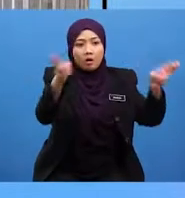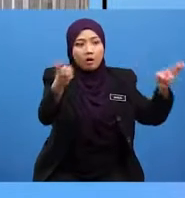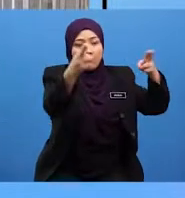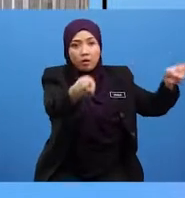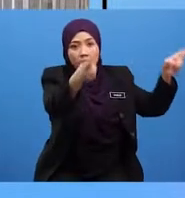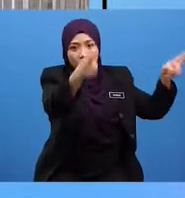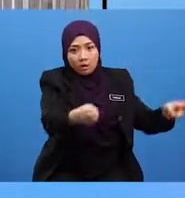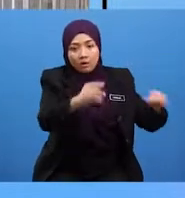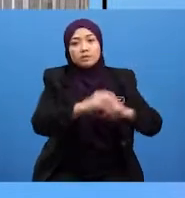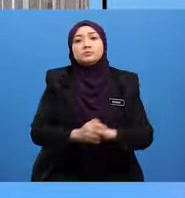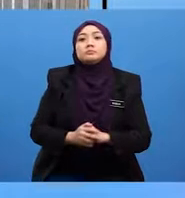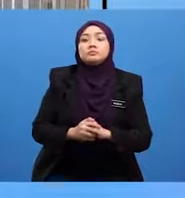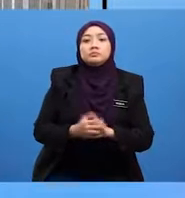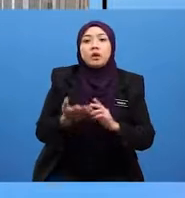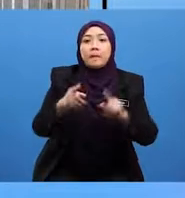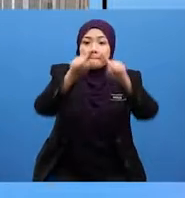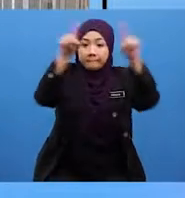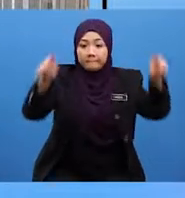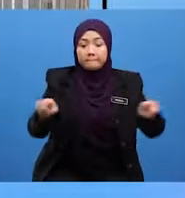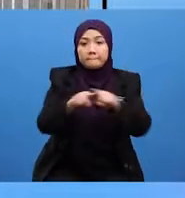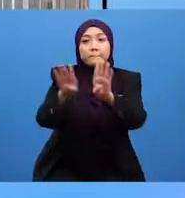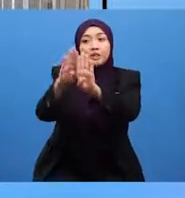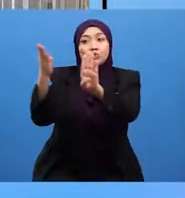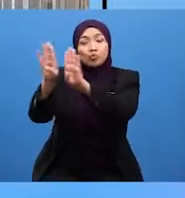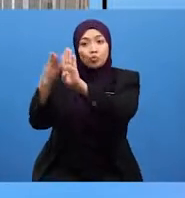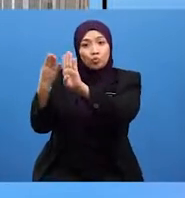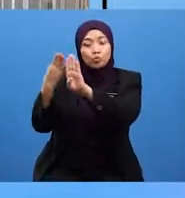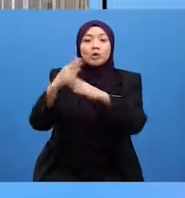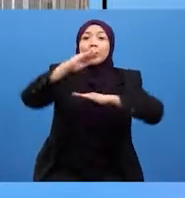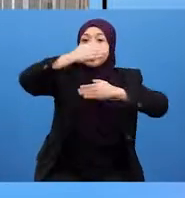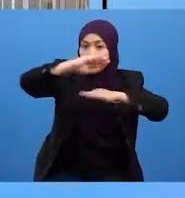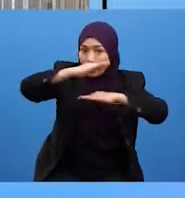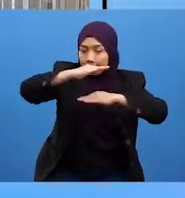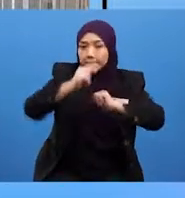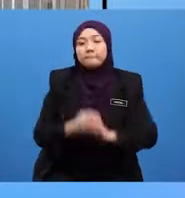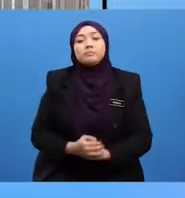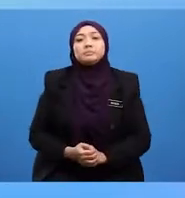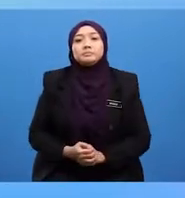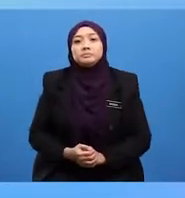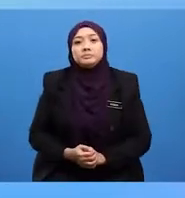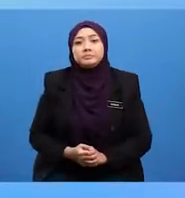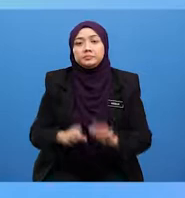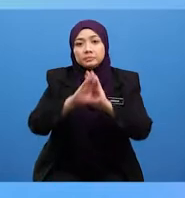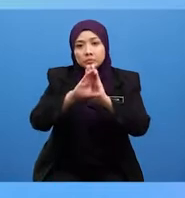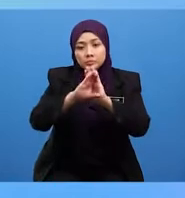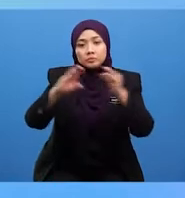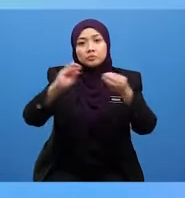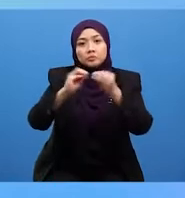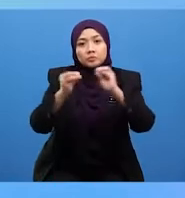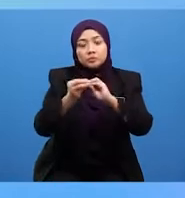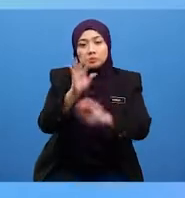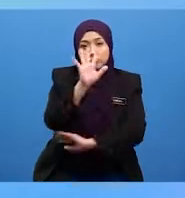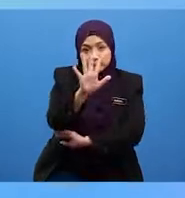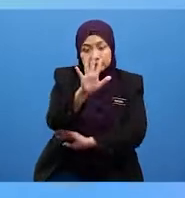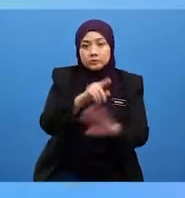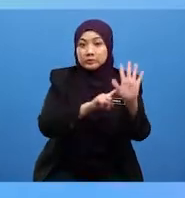untuk pintu dan tingkap dan sebagainya. Seterusnya murid-murid, contoh plastik yang